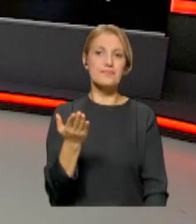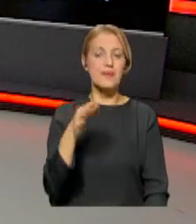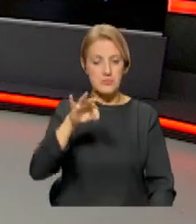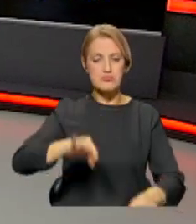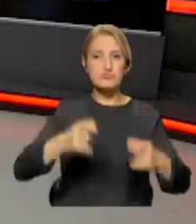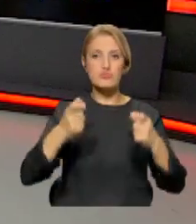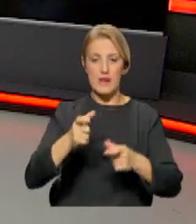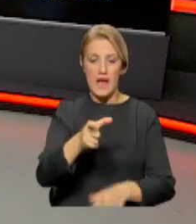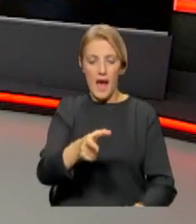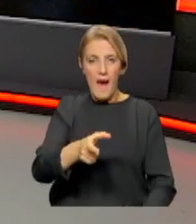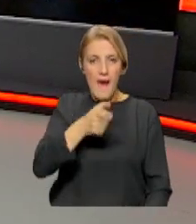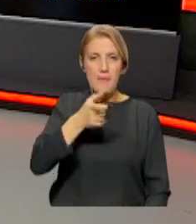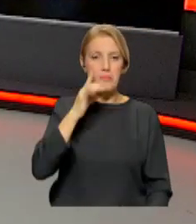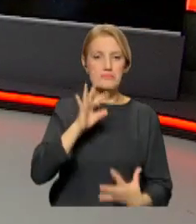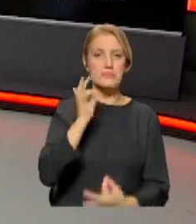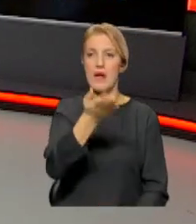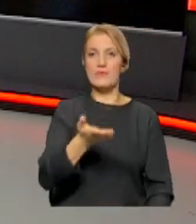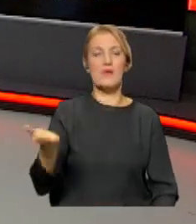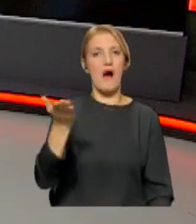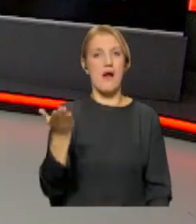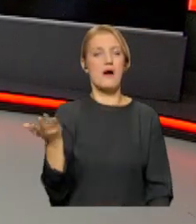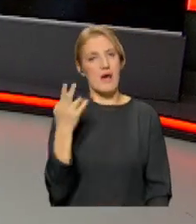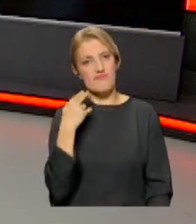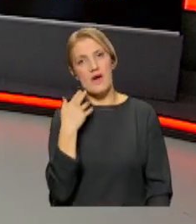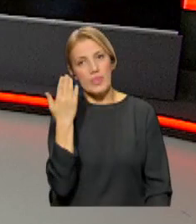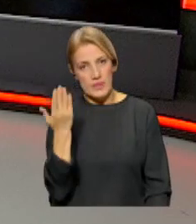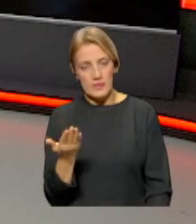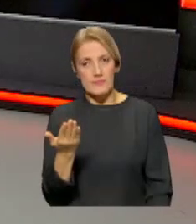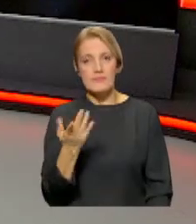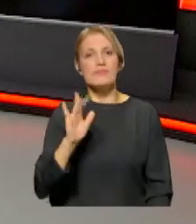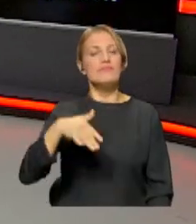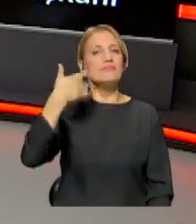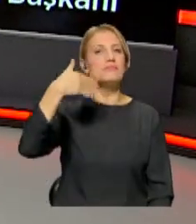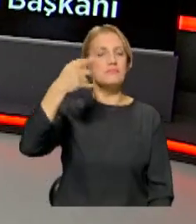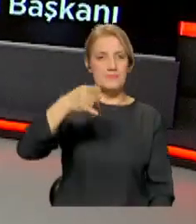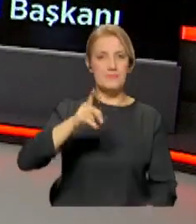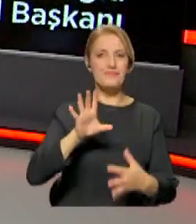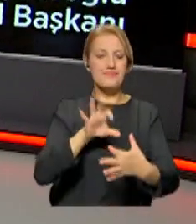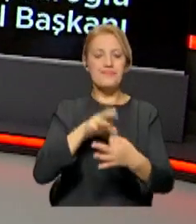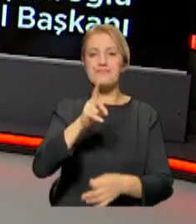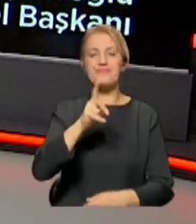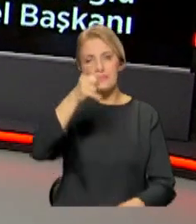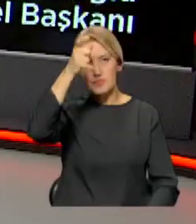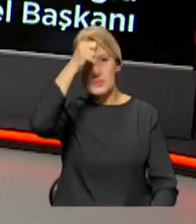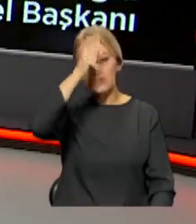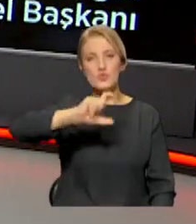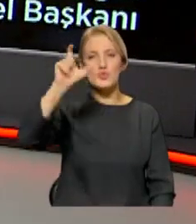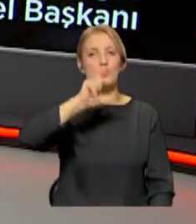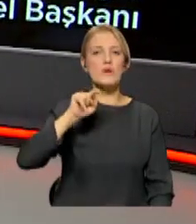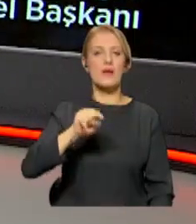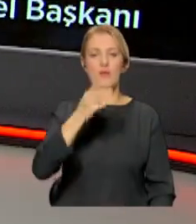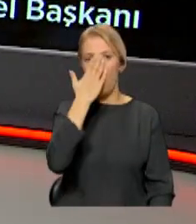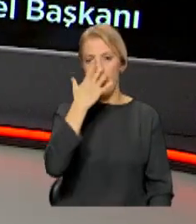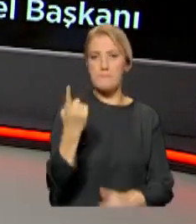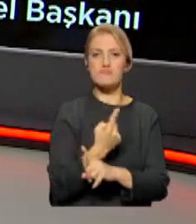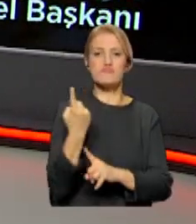buradan ekmeğini çıkarıyor bu insanlar Efendim ve Geleceğe dair bir sözde Türkiye'nin önemi Vizyon koyacaklar